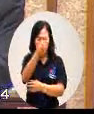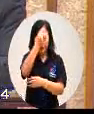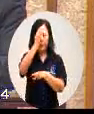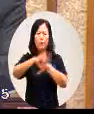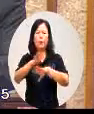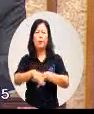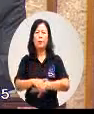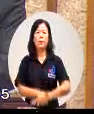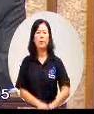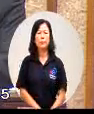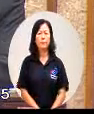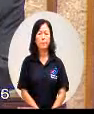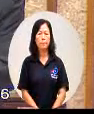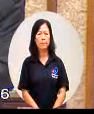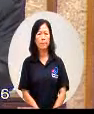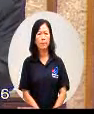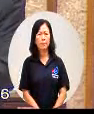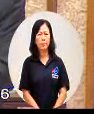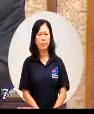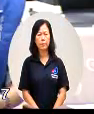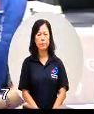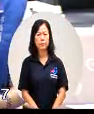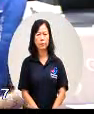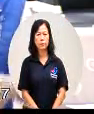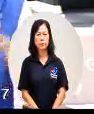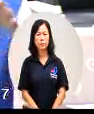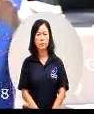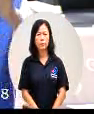第是